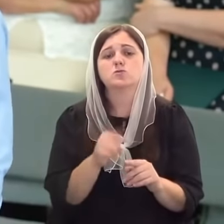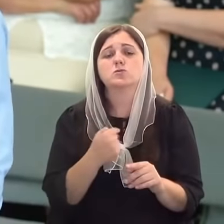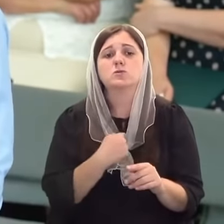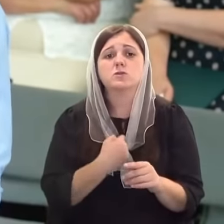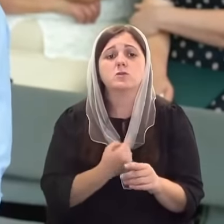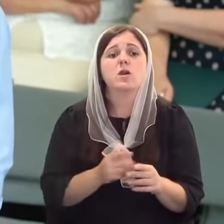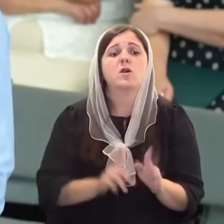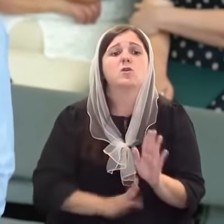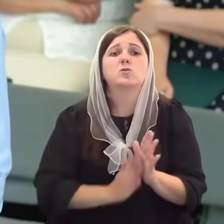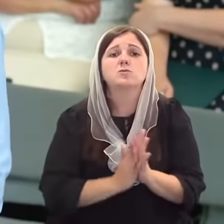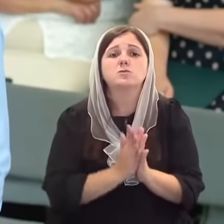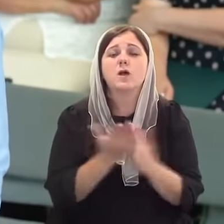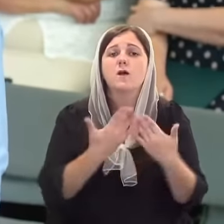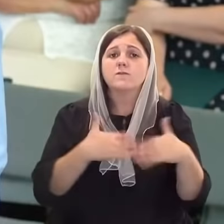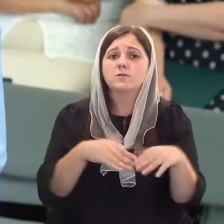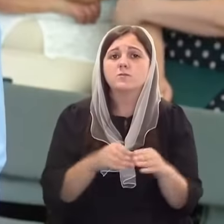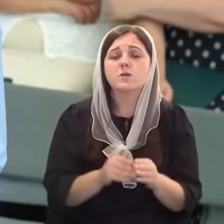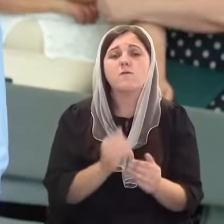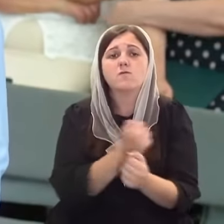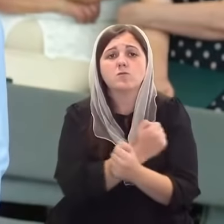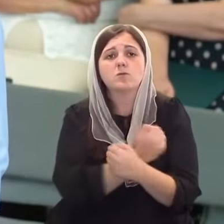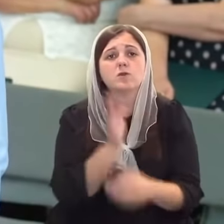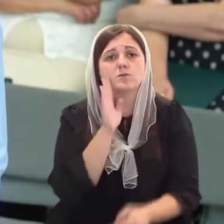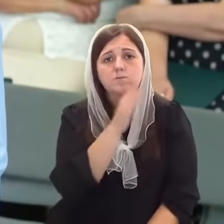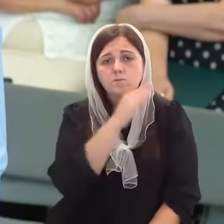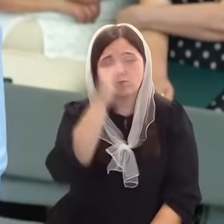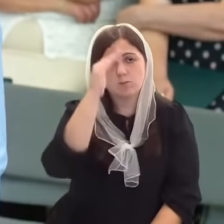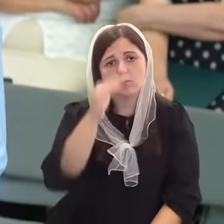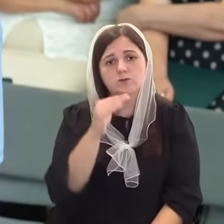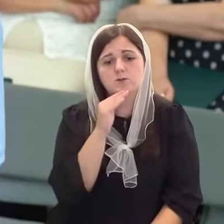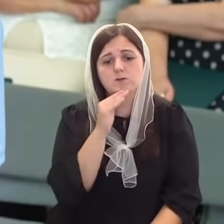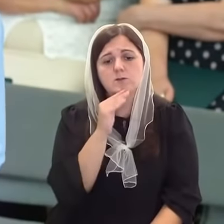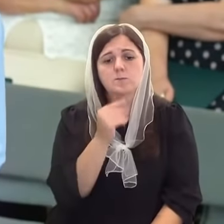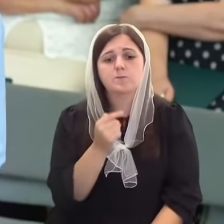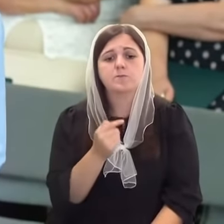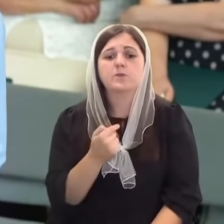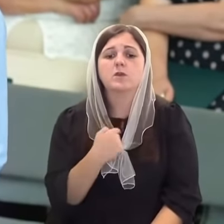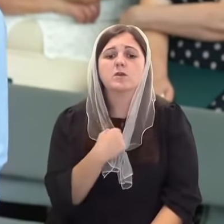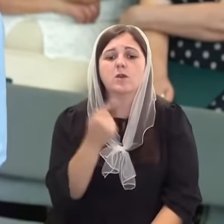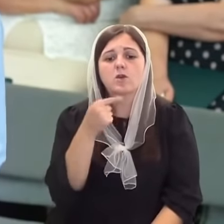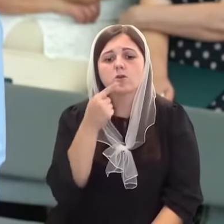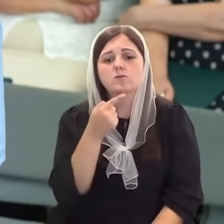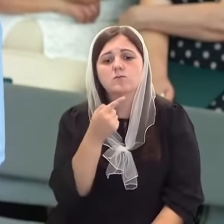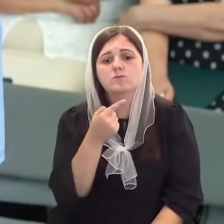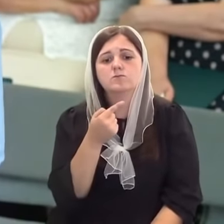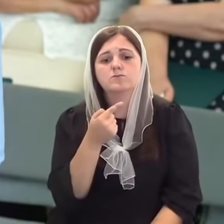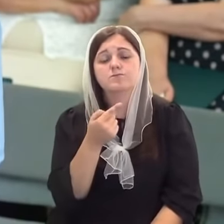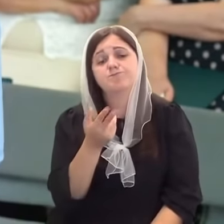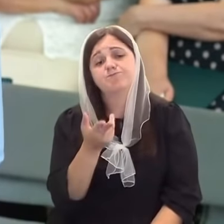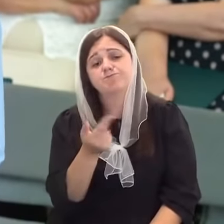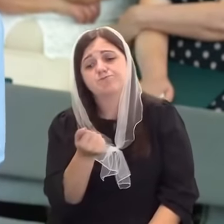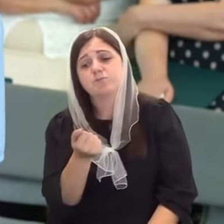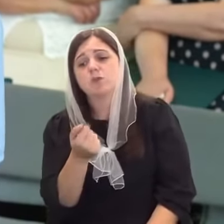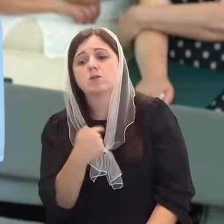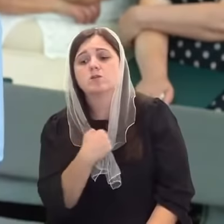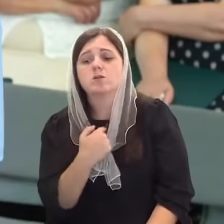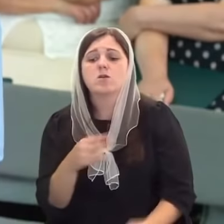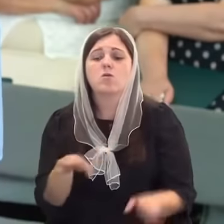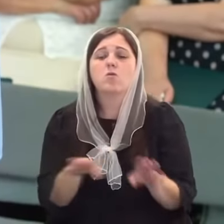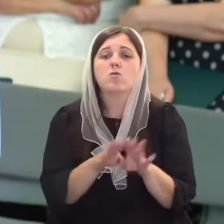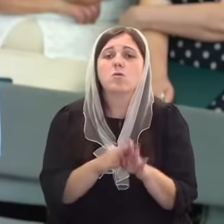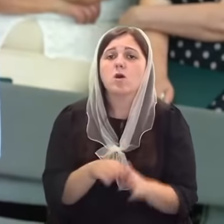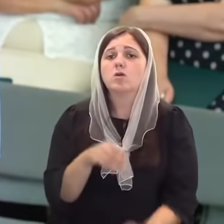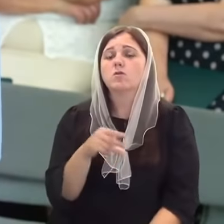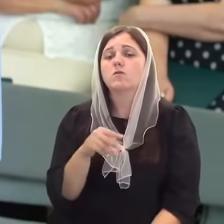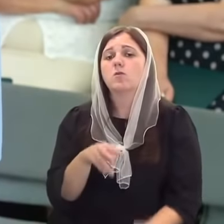семье. Я выросла в объятиях родителей. И я говорю: знаешь, я тоже боялся, что вы не